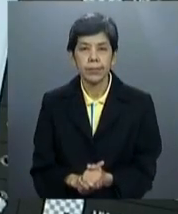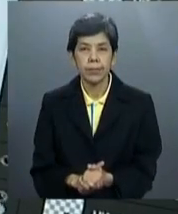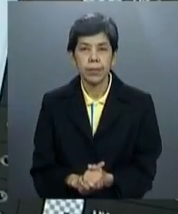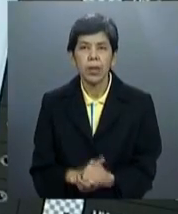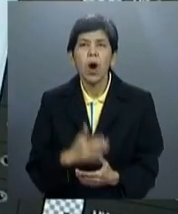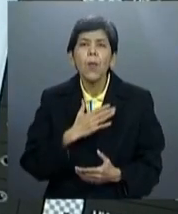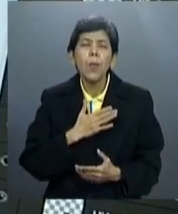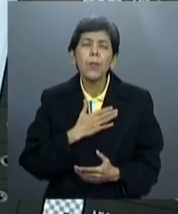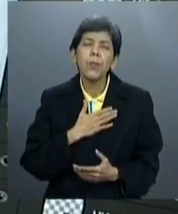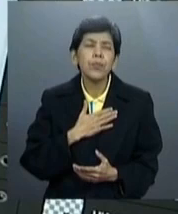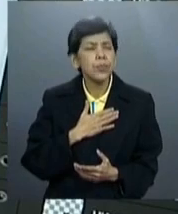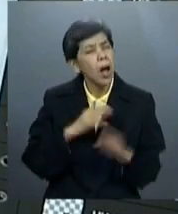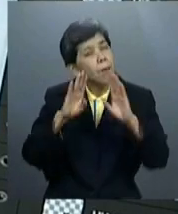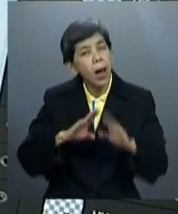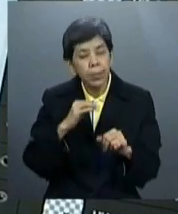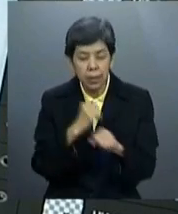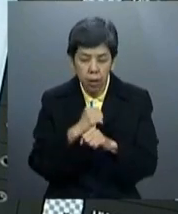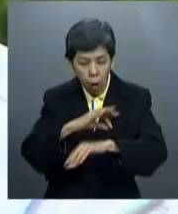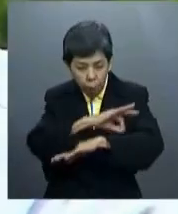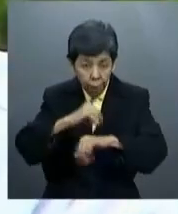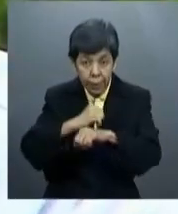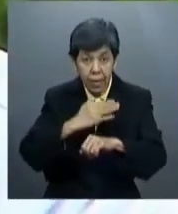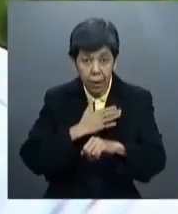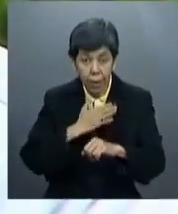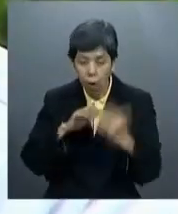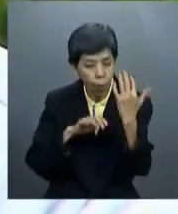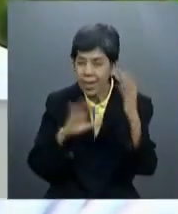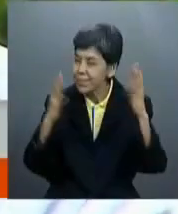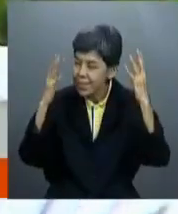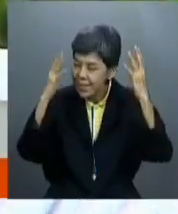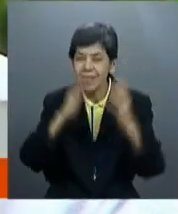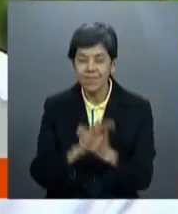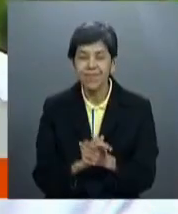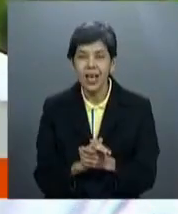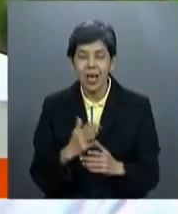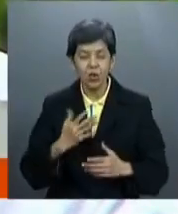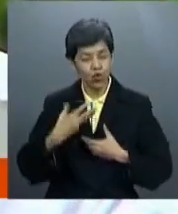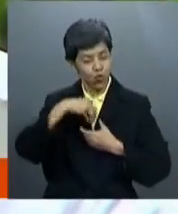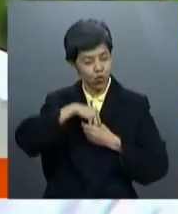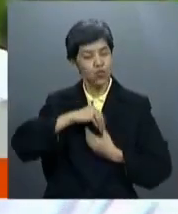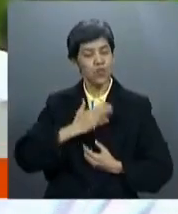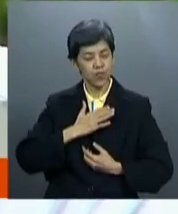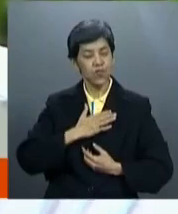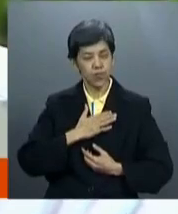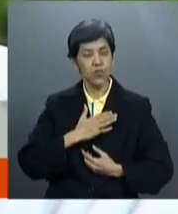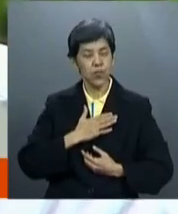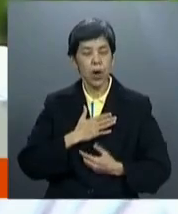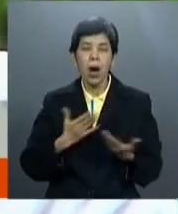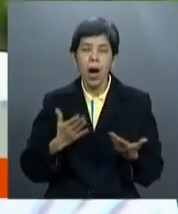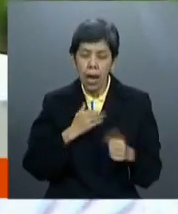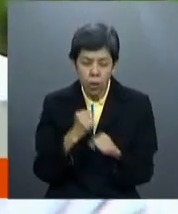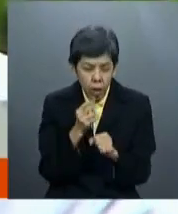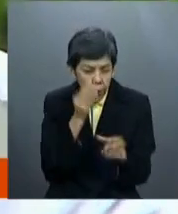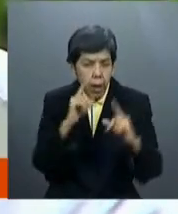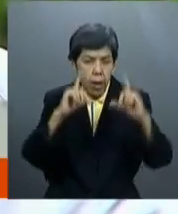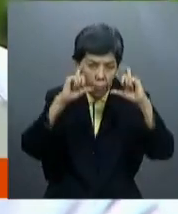บ จริงๆผมเป็นคนเป็นนักเรียนออกแบบที่โตในยุคที่ยังไม่มีคอมพิวเตอร์จริงๆเรื่องพวกนี้อยู่กับผมอยู่แล้วนะฮะหมายถึงว่าเราต้องเรียนถ่าย